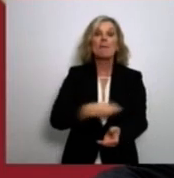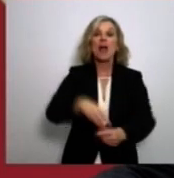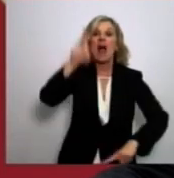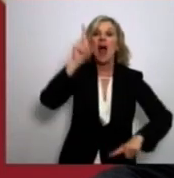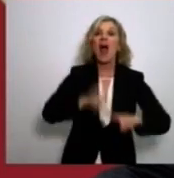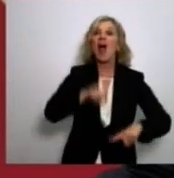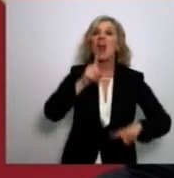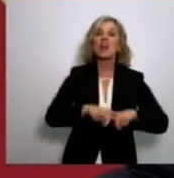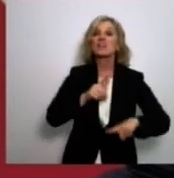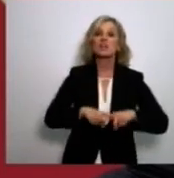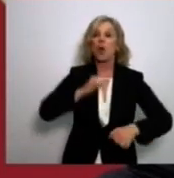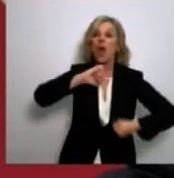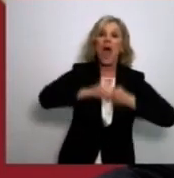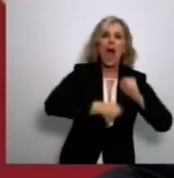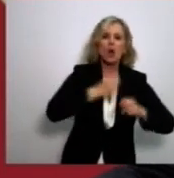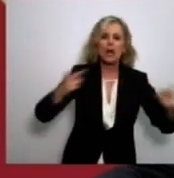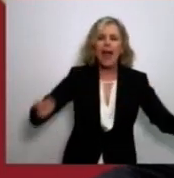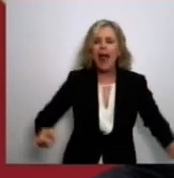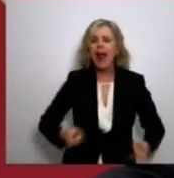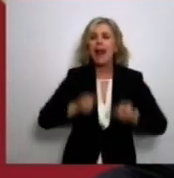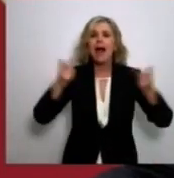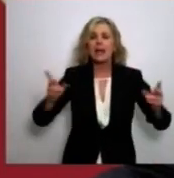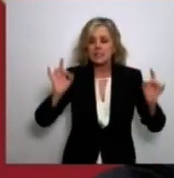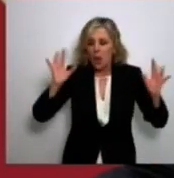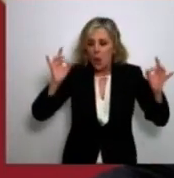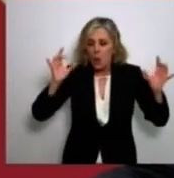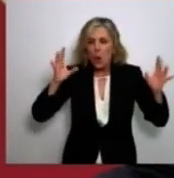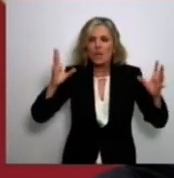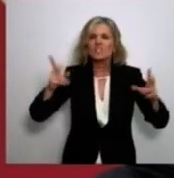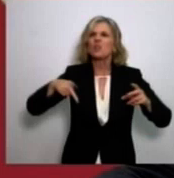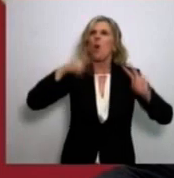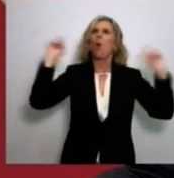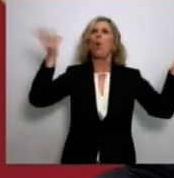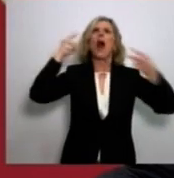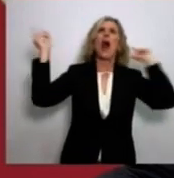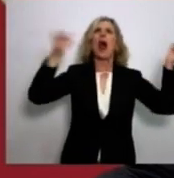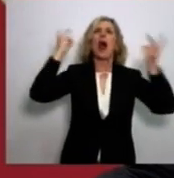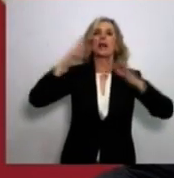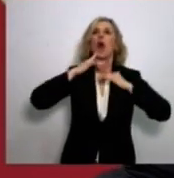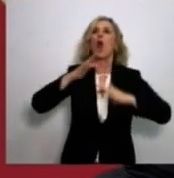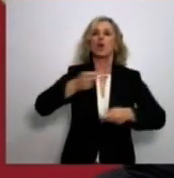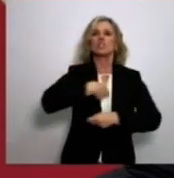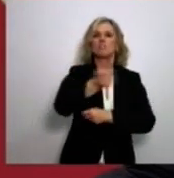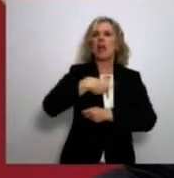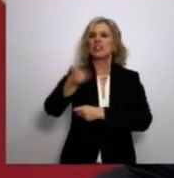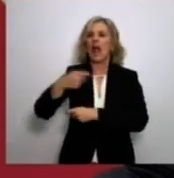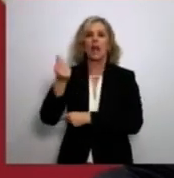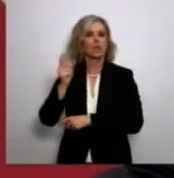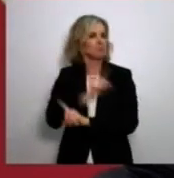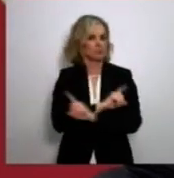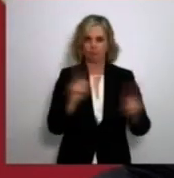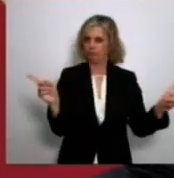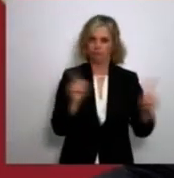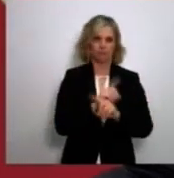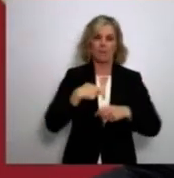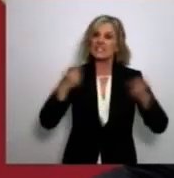αγώνα με τα ελάχιστα, χωρίς φανφάρες, χωρίς να κατασπαταλήσουμε χρήμα,